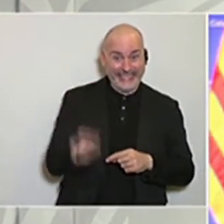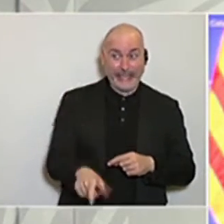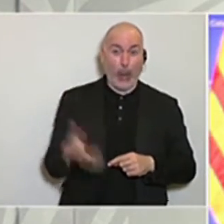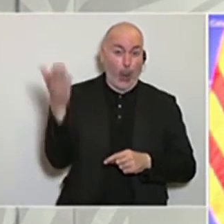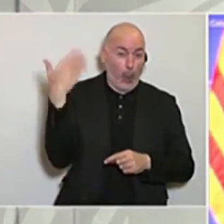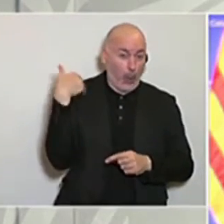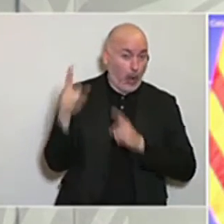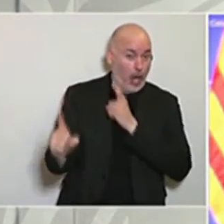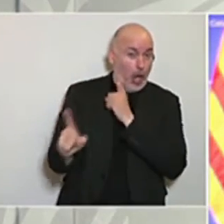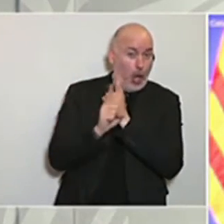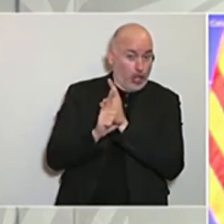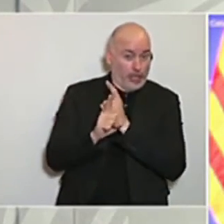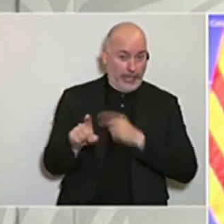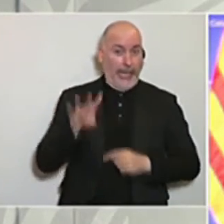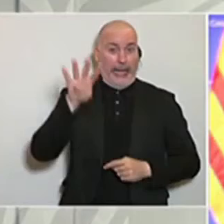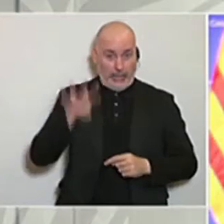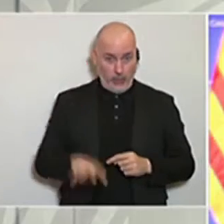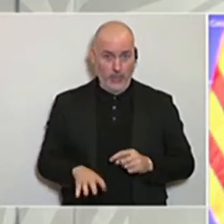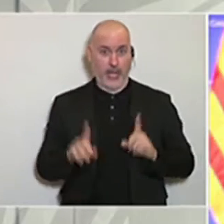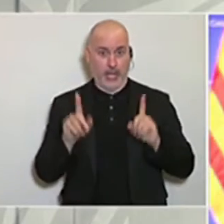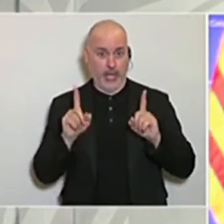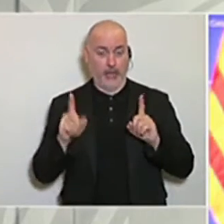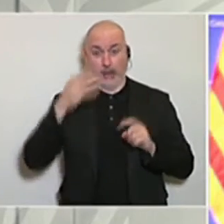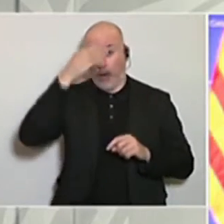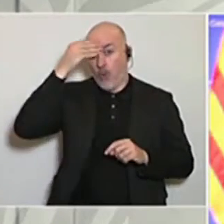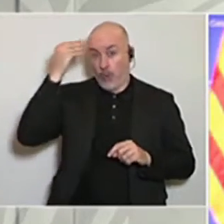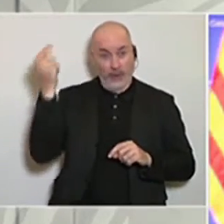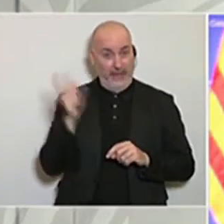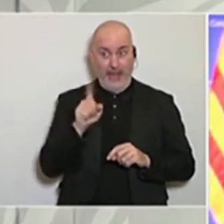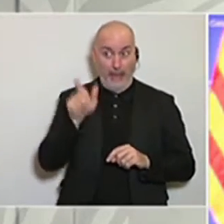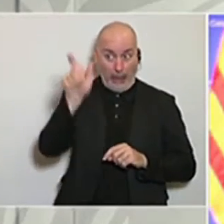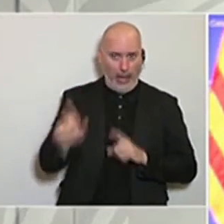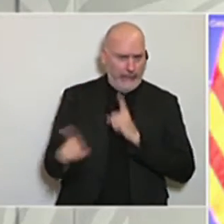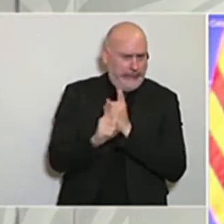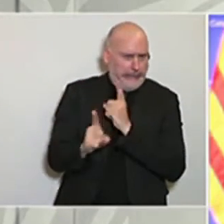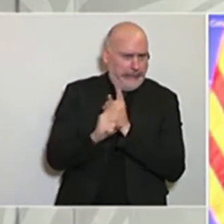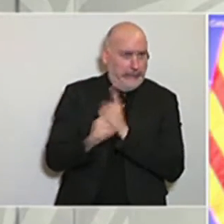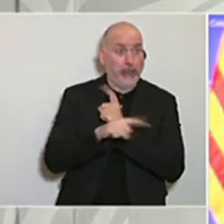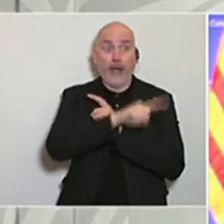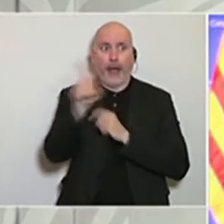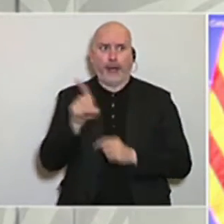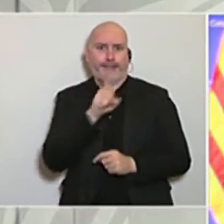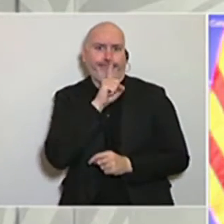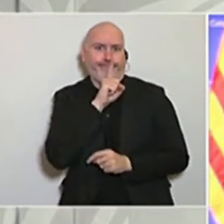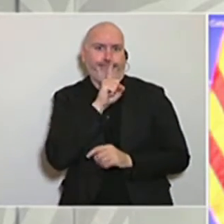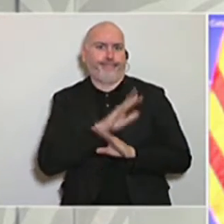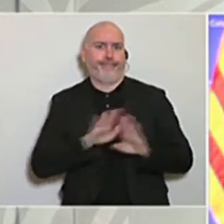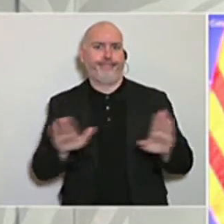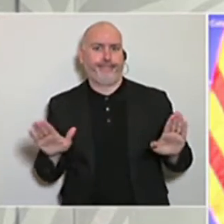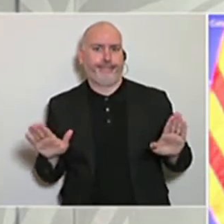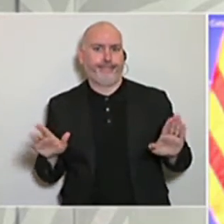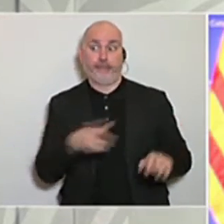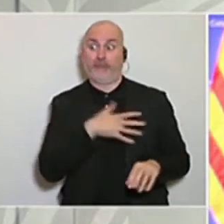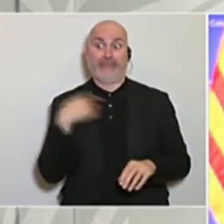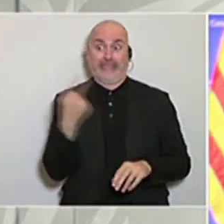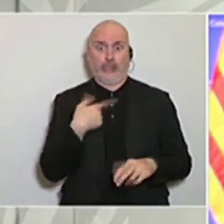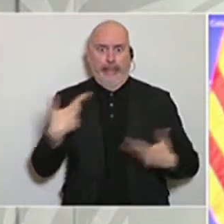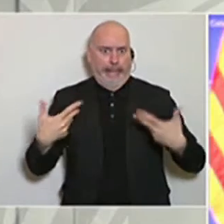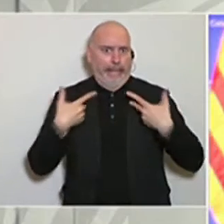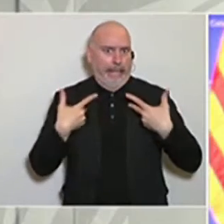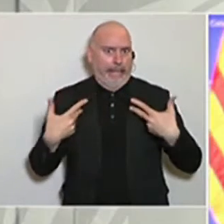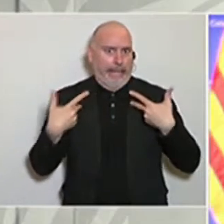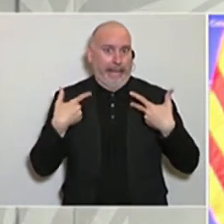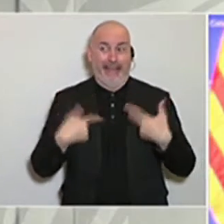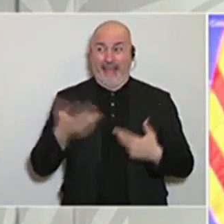no oblidem doncs, tot el que es va fer contra Catalunya, ningú deia res, no? I per tant doncs, vam estar patint arrel de l'1 d'octubre una